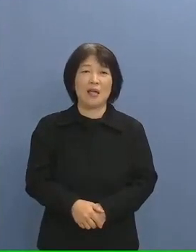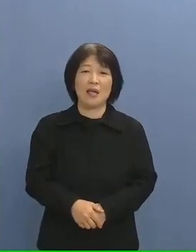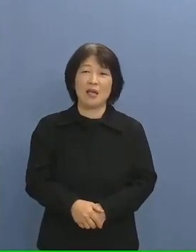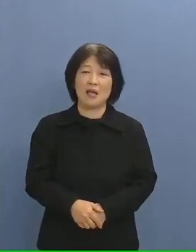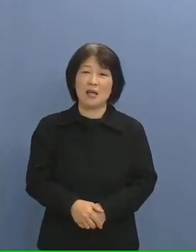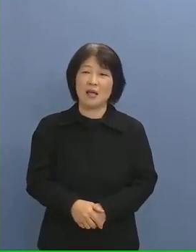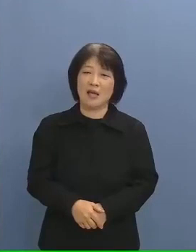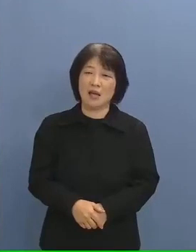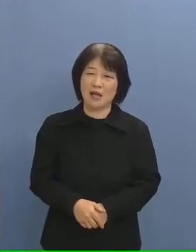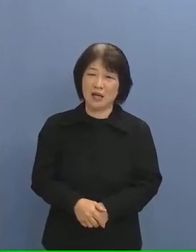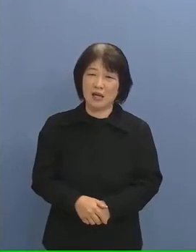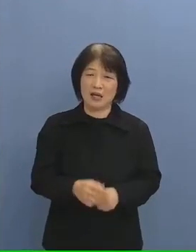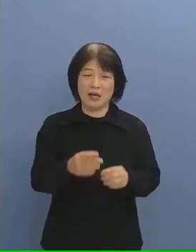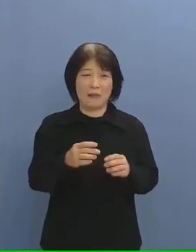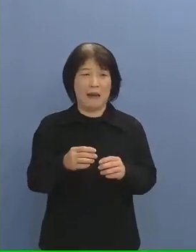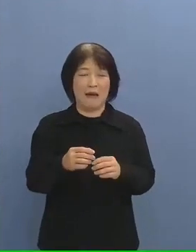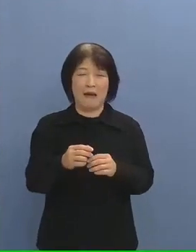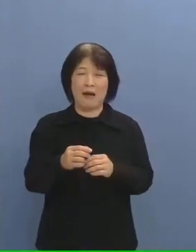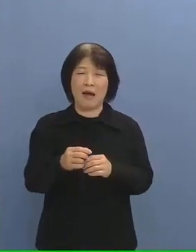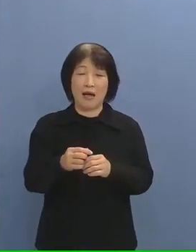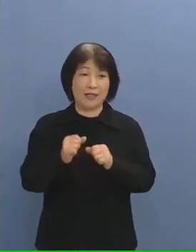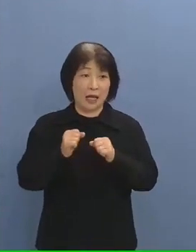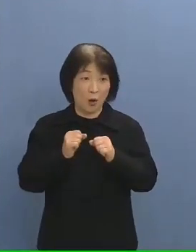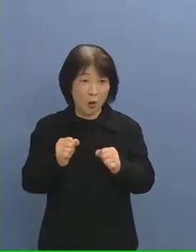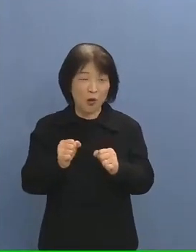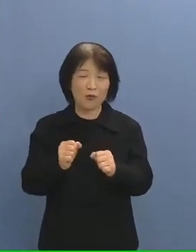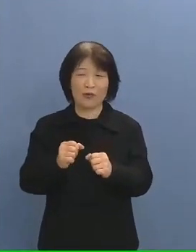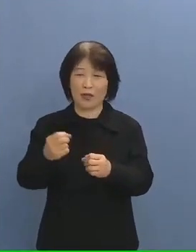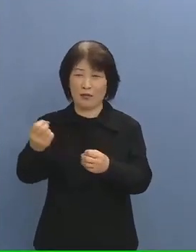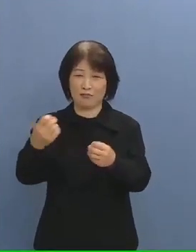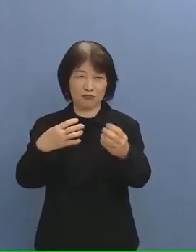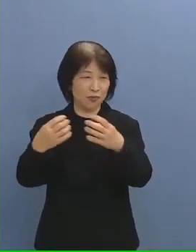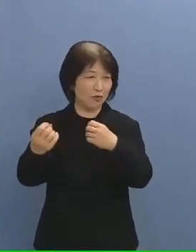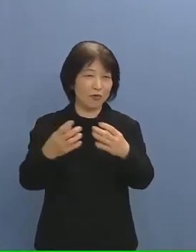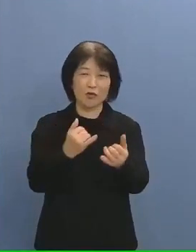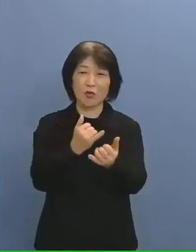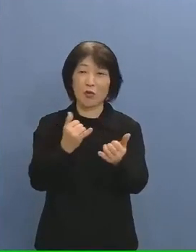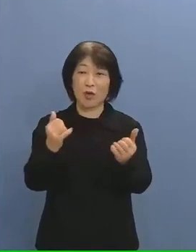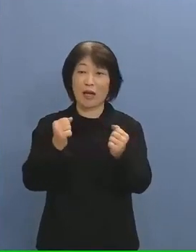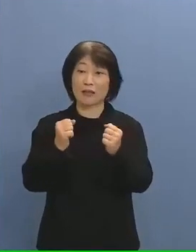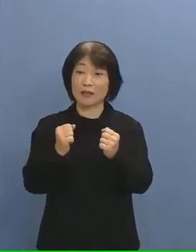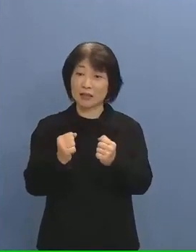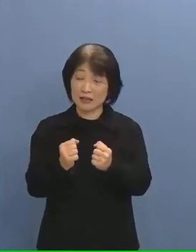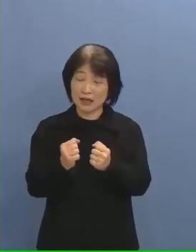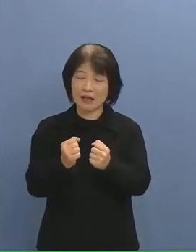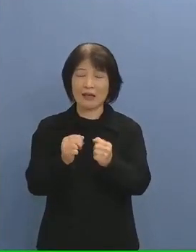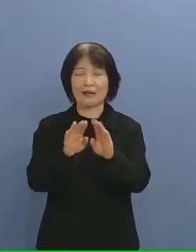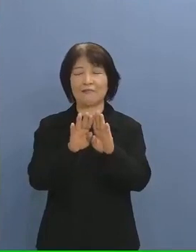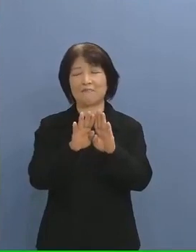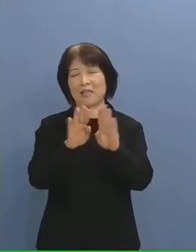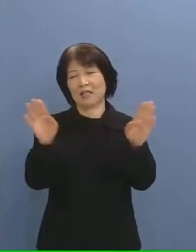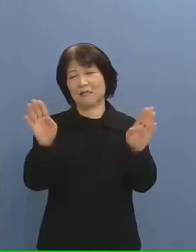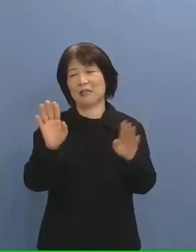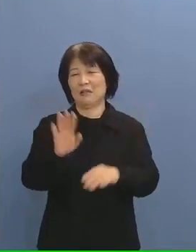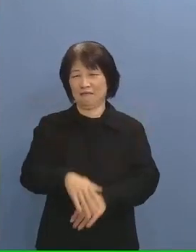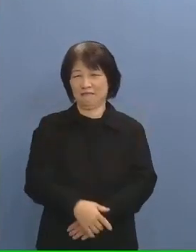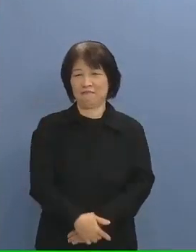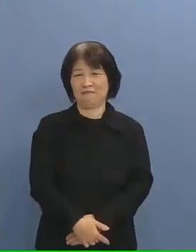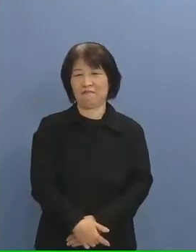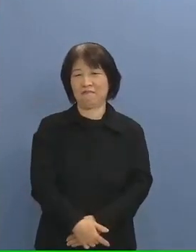か声を上げていただいて、そういった会を開こうということになったというのがきっかけとしてあります